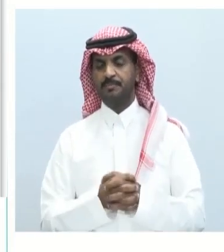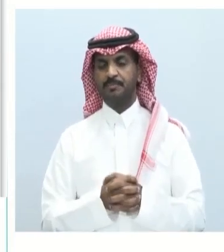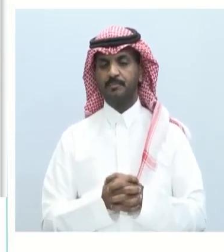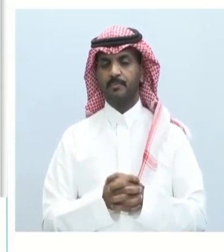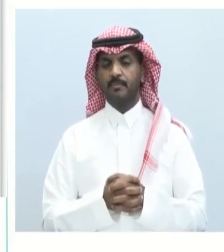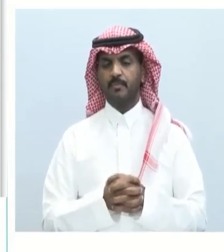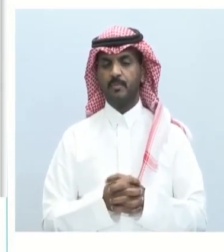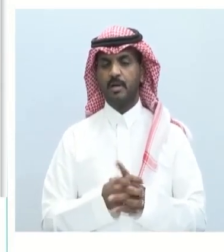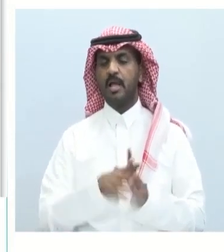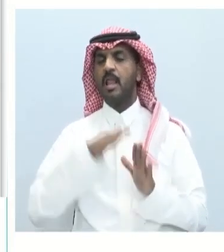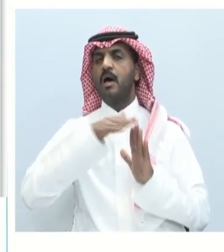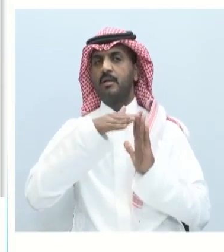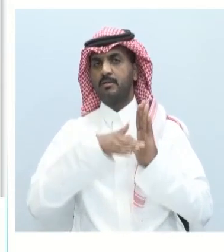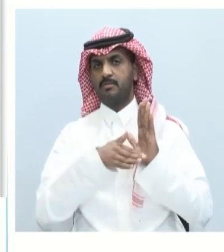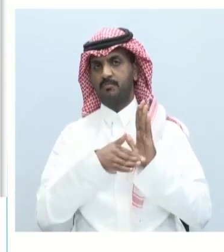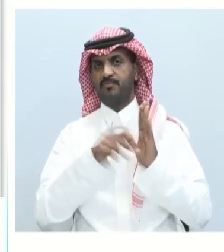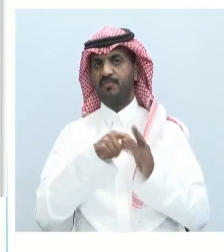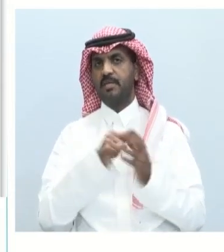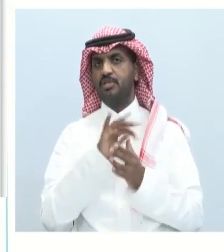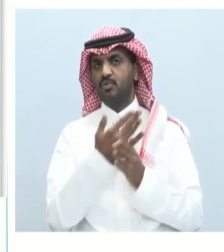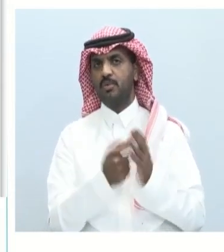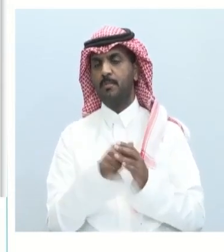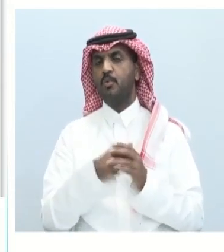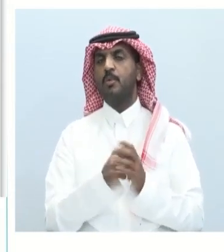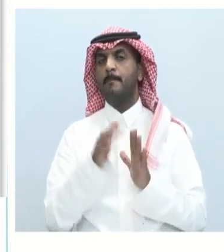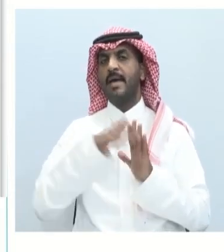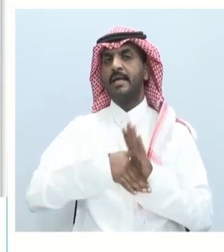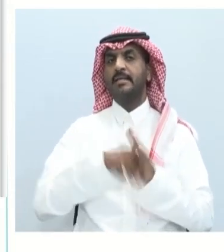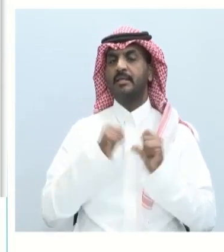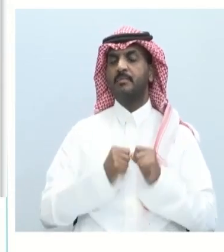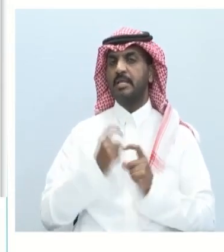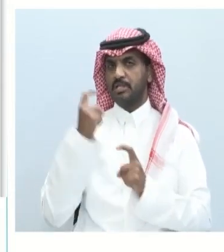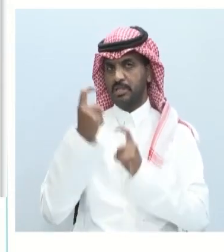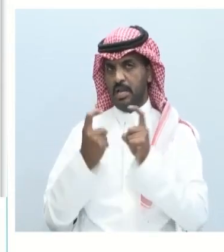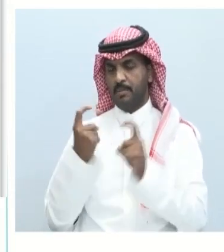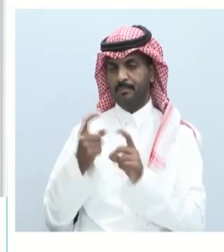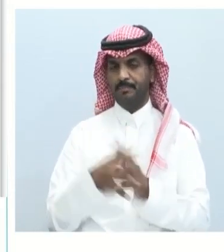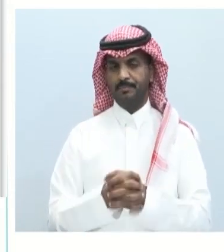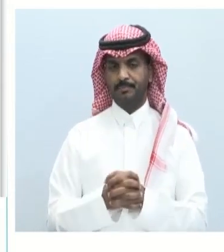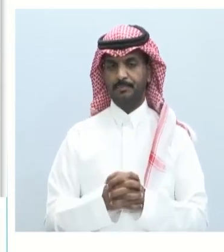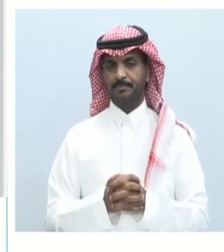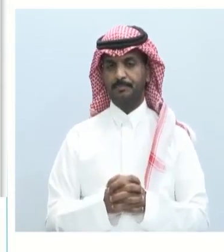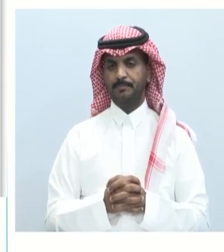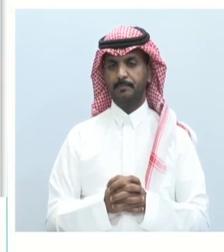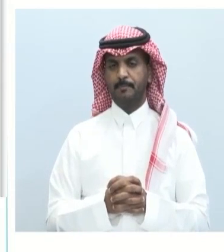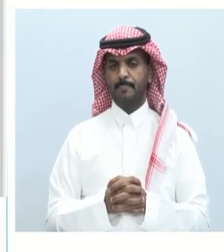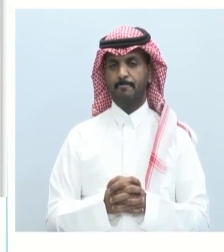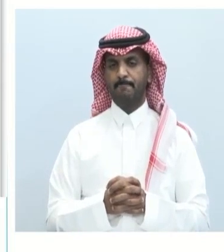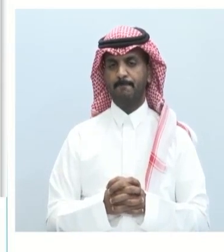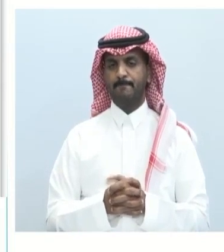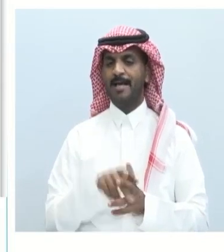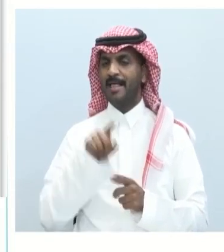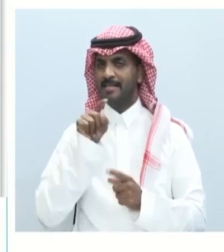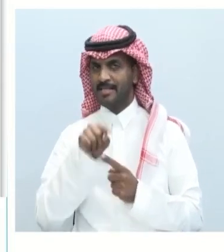العناصر او الحقول الموجوده في الجدول بيانات الطلبه الى الاستعلام حيث ان هذا الزر